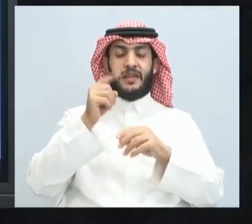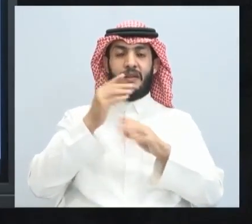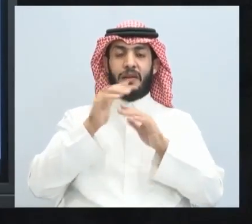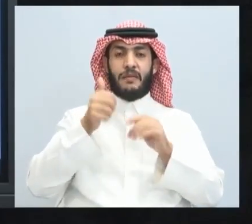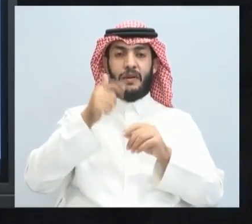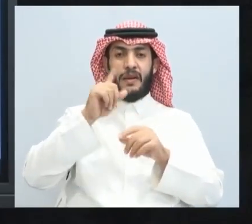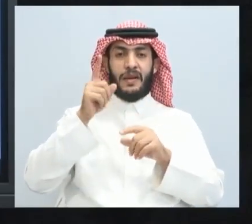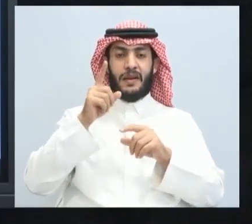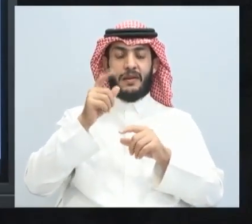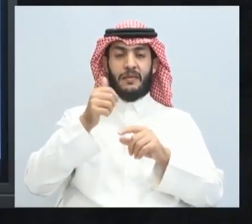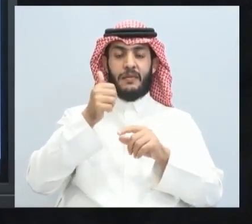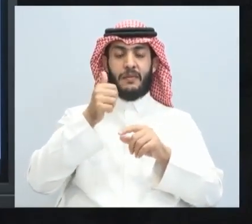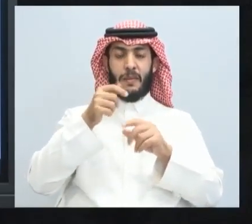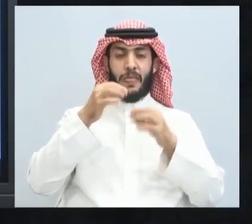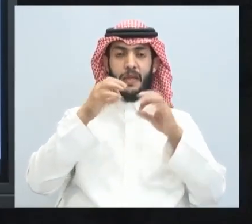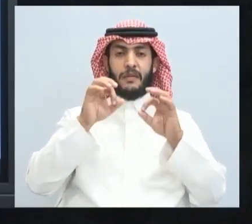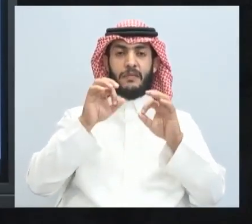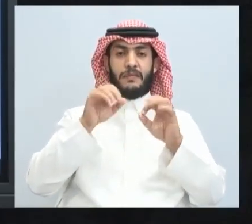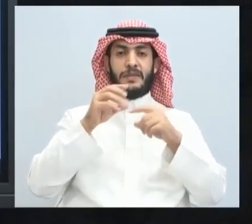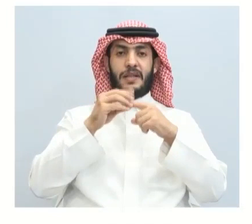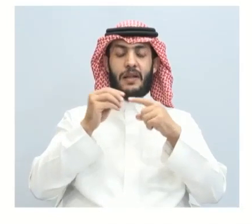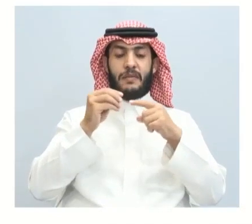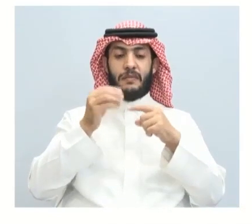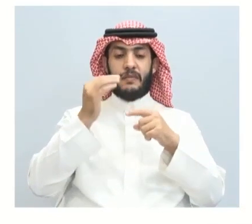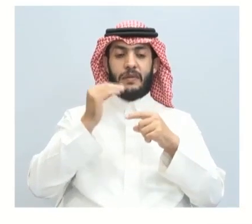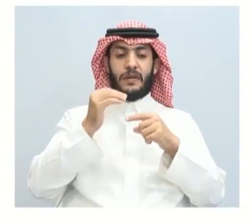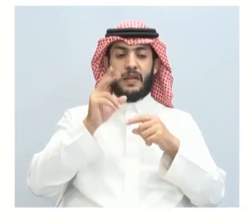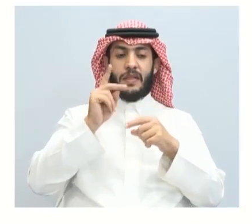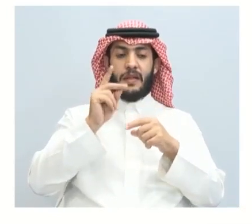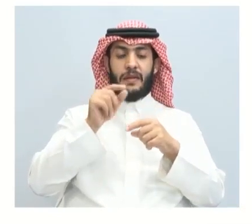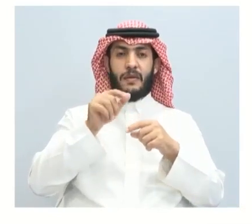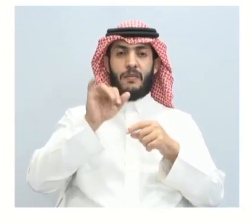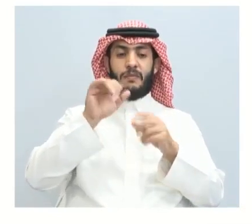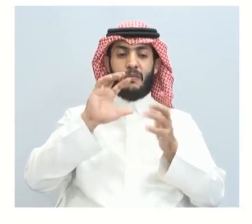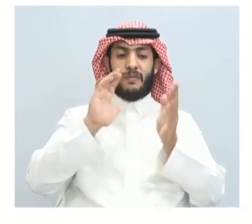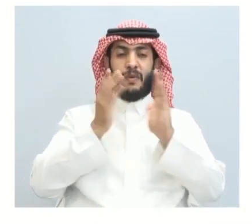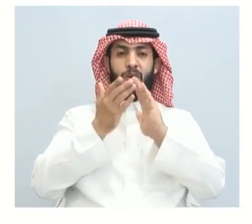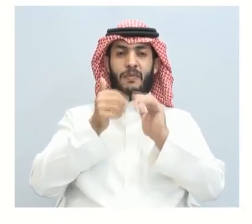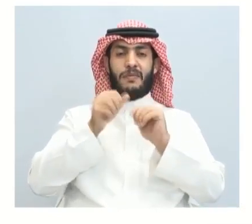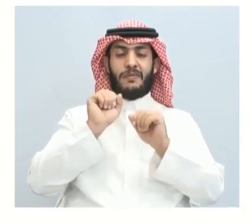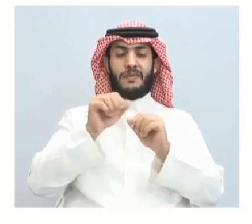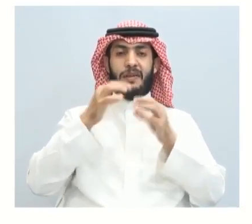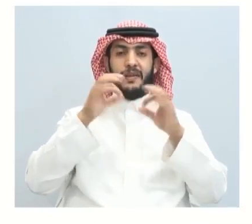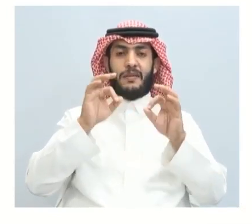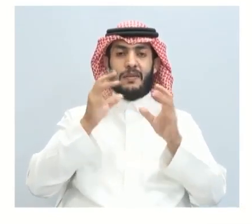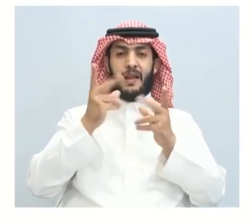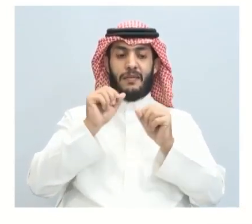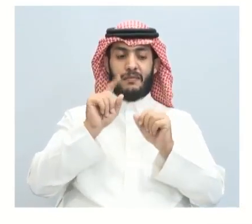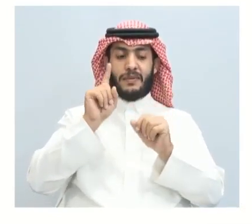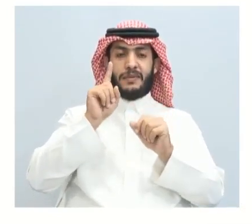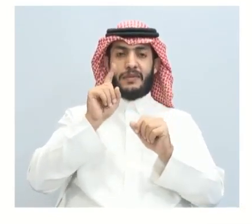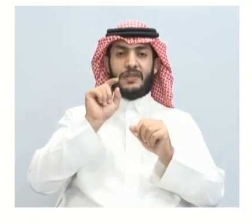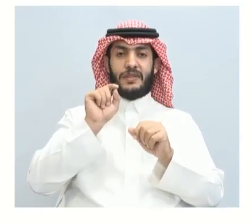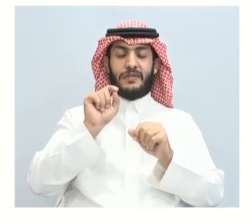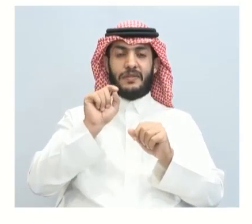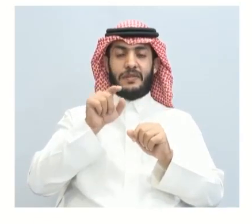يقبل القسمه السالبه ولا يقبل الاعداد السالبه اما الداله الاخرى ف داله المقلوب وهي تكون معرفه على جميع الاعداد ما عدا